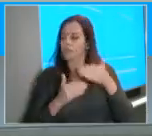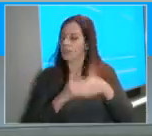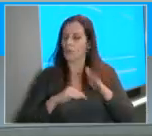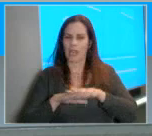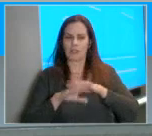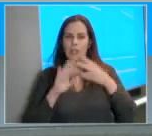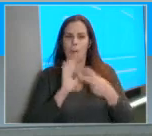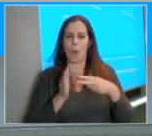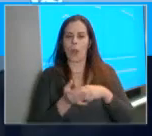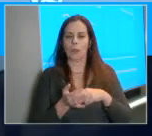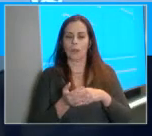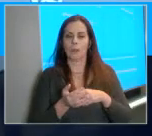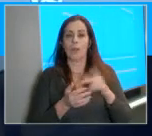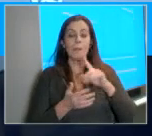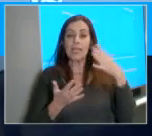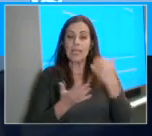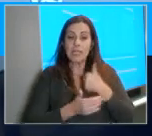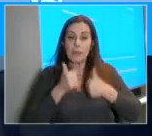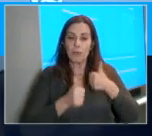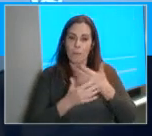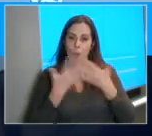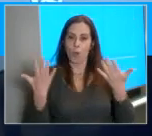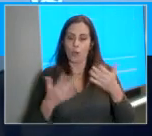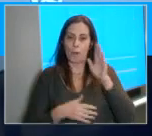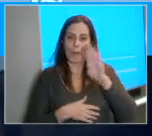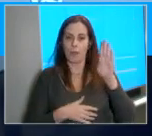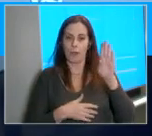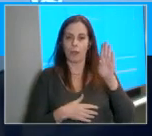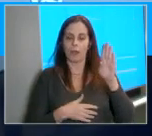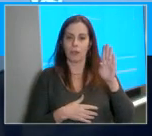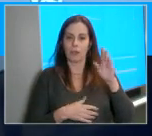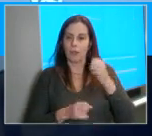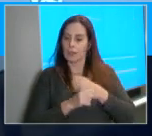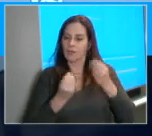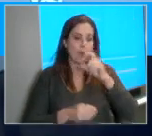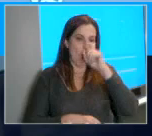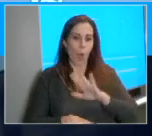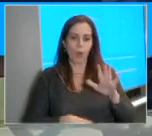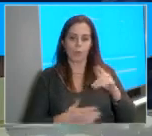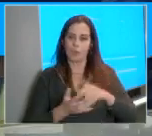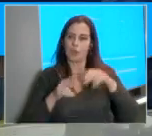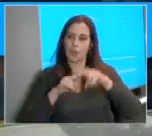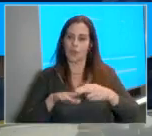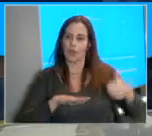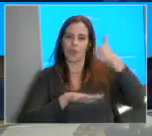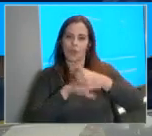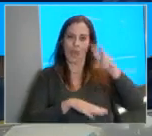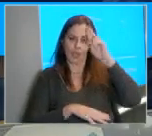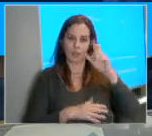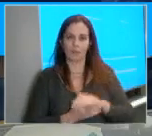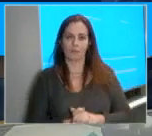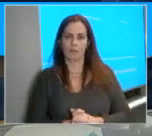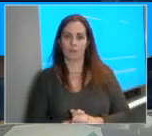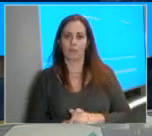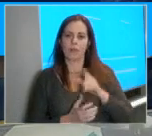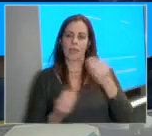את תפקידם הפוליטי אולי. מי ינצח לדמות כזאת? ברור שביבי יוציא את כל הכלים הכי מלוכלכים כדי להישאר יושב ראש הליכוד ולהישאר ראש